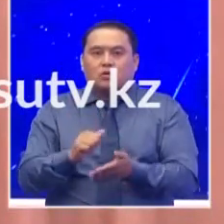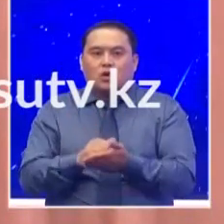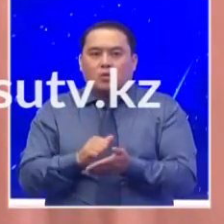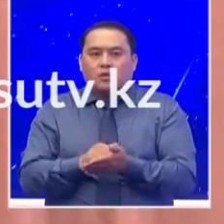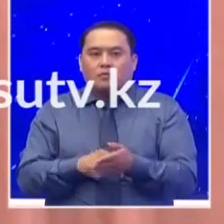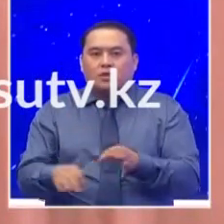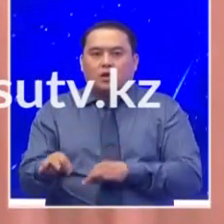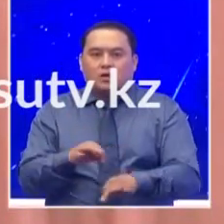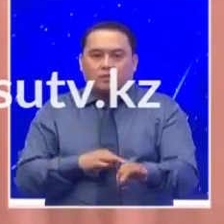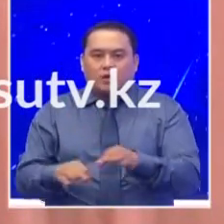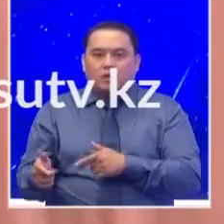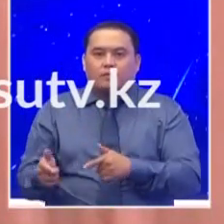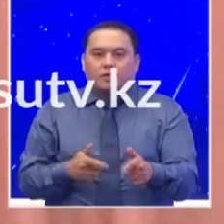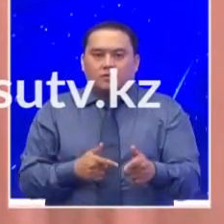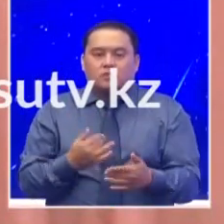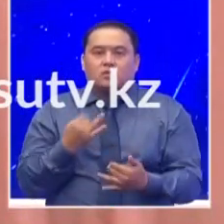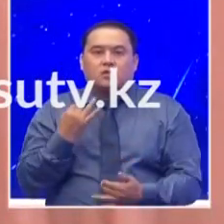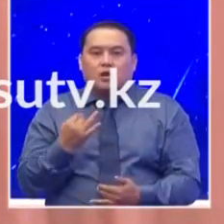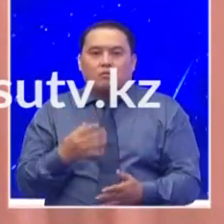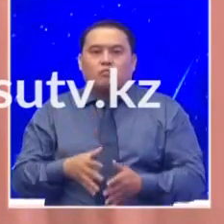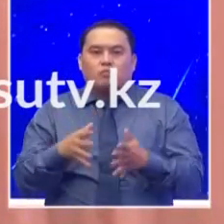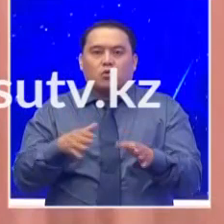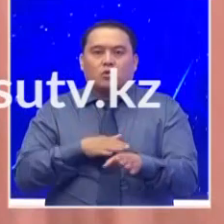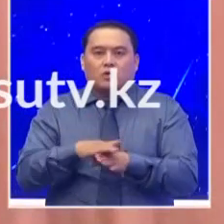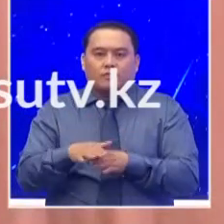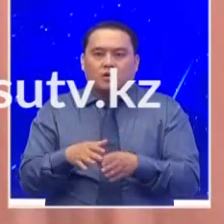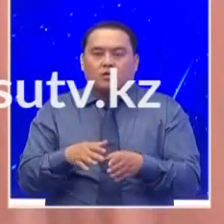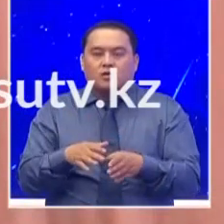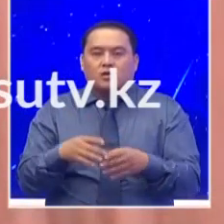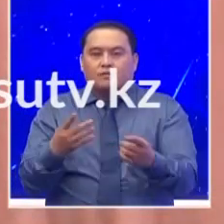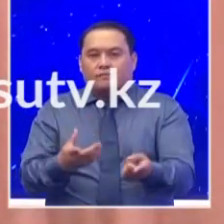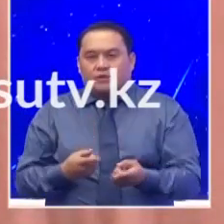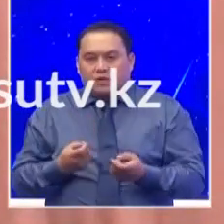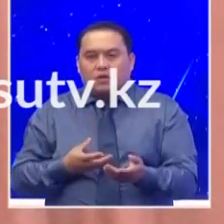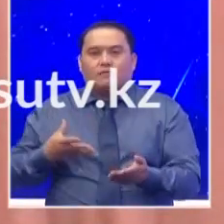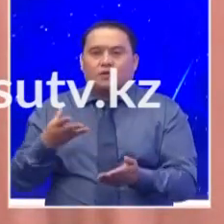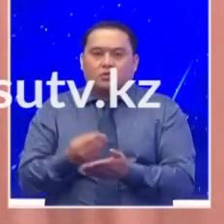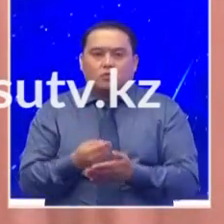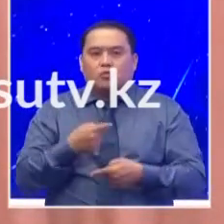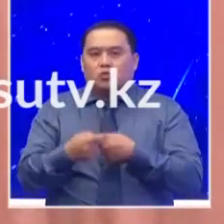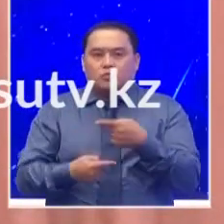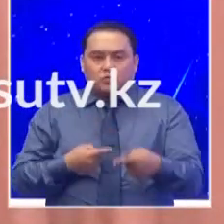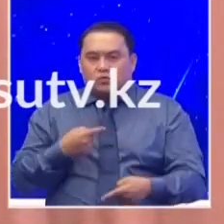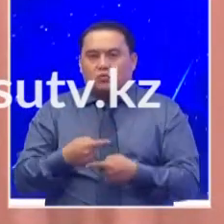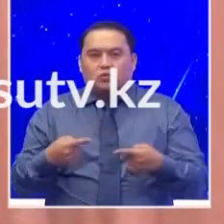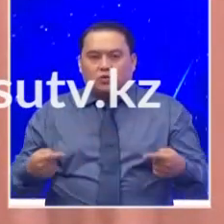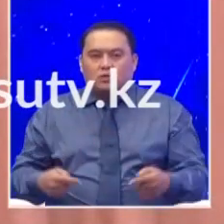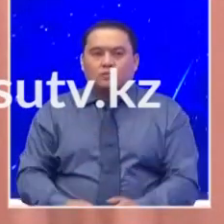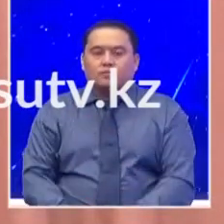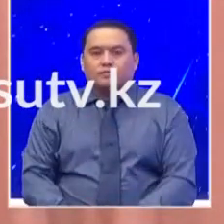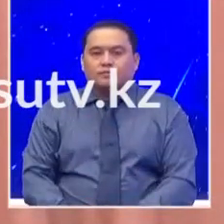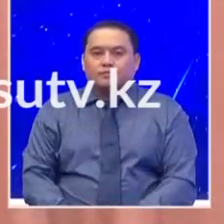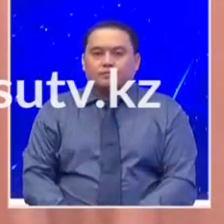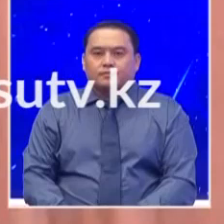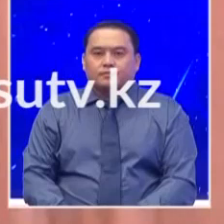где это необходимо, и по реализации привлечения инвестиций, финансирования и прочее, прочее.